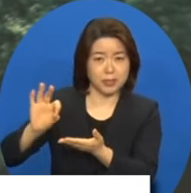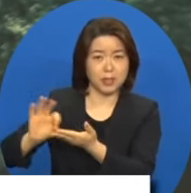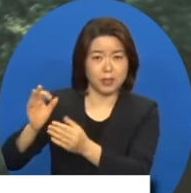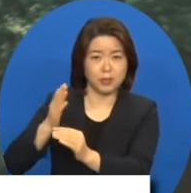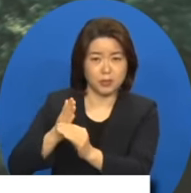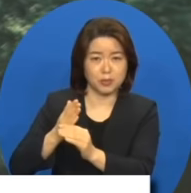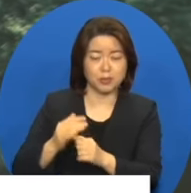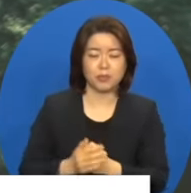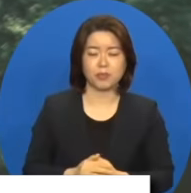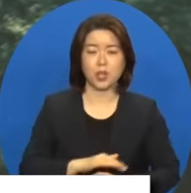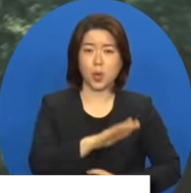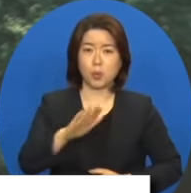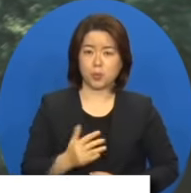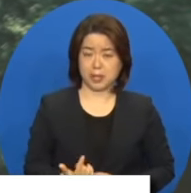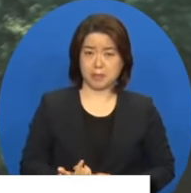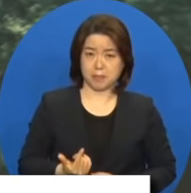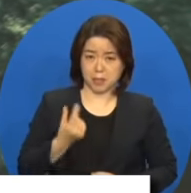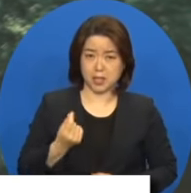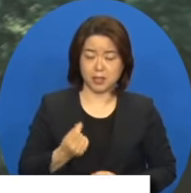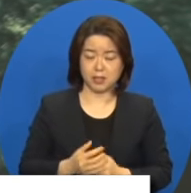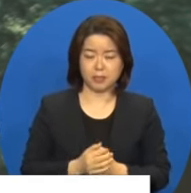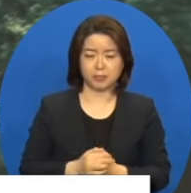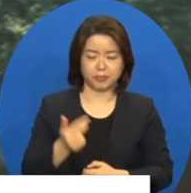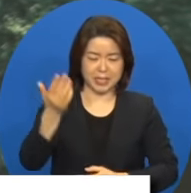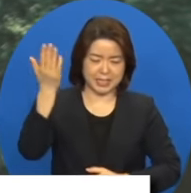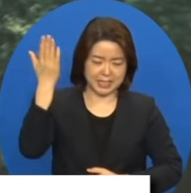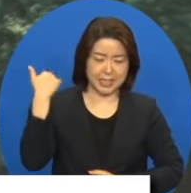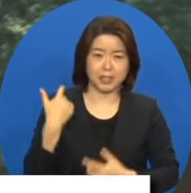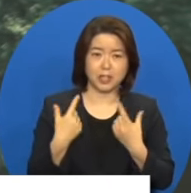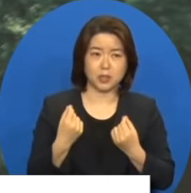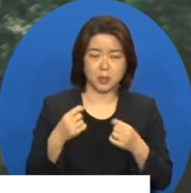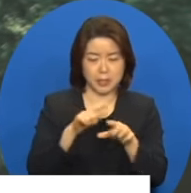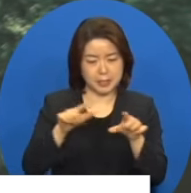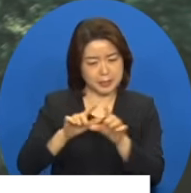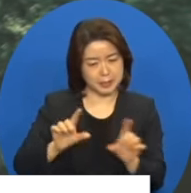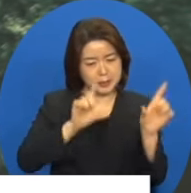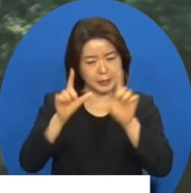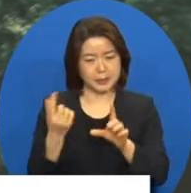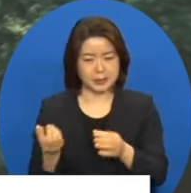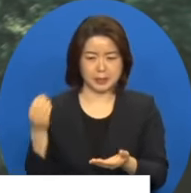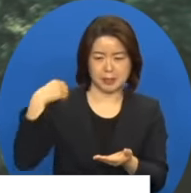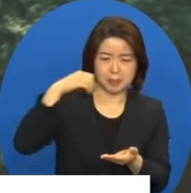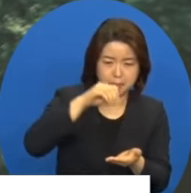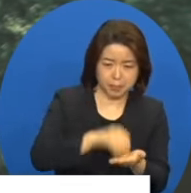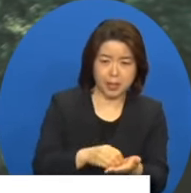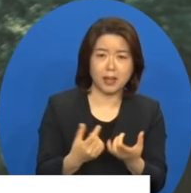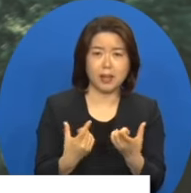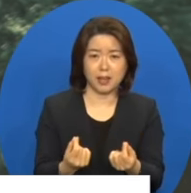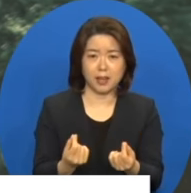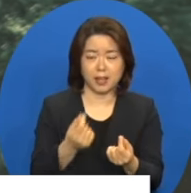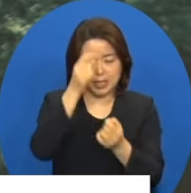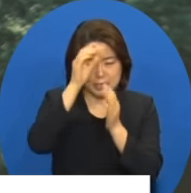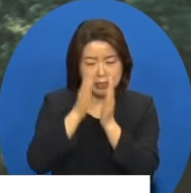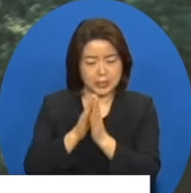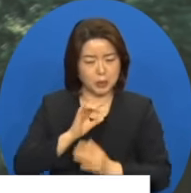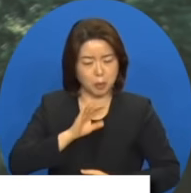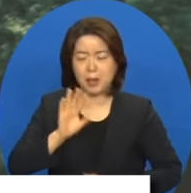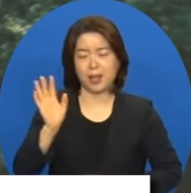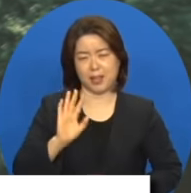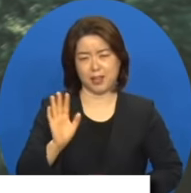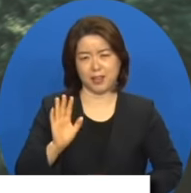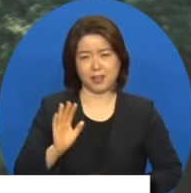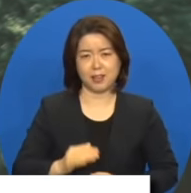우리가 그저 속히 옛날처럼 일상으로 돌아가게 해달라고만 기도해서는 안 될 거라고 생각이